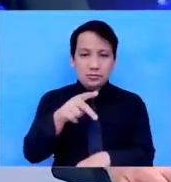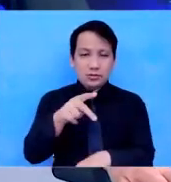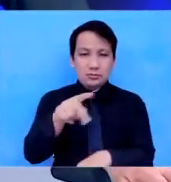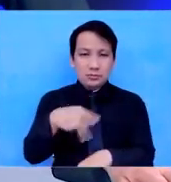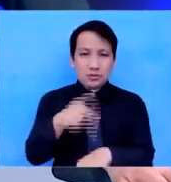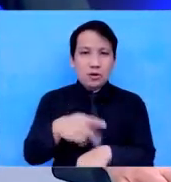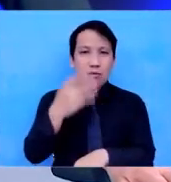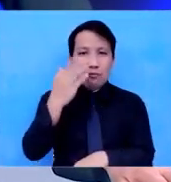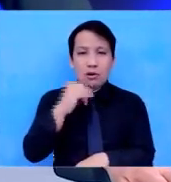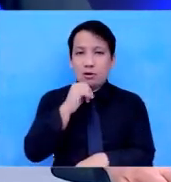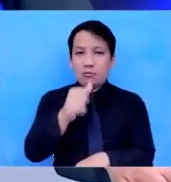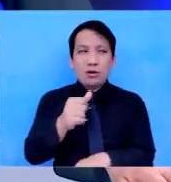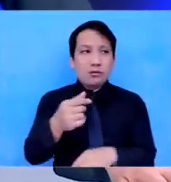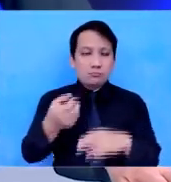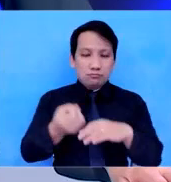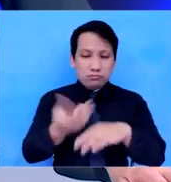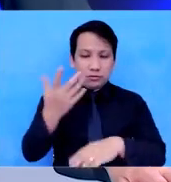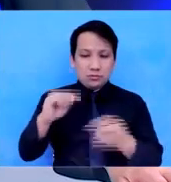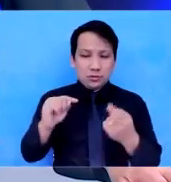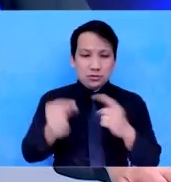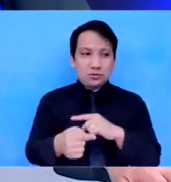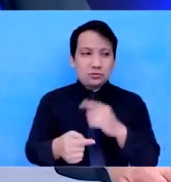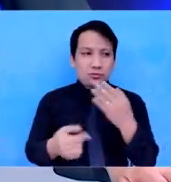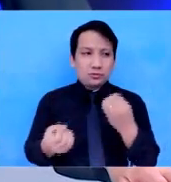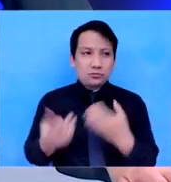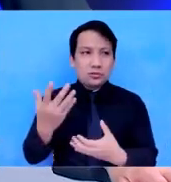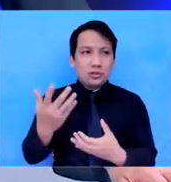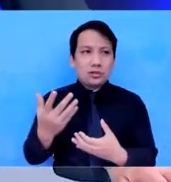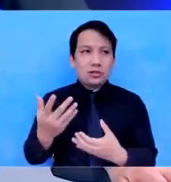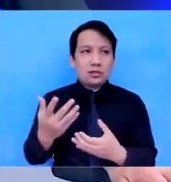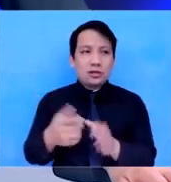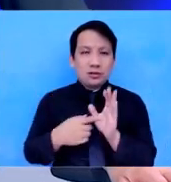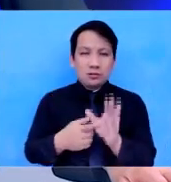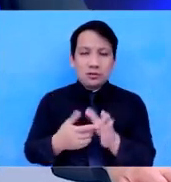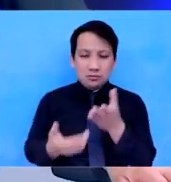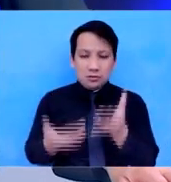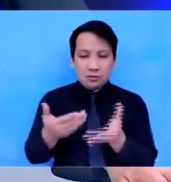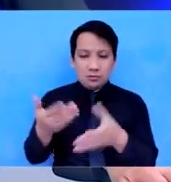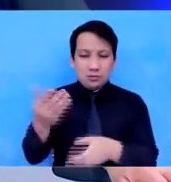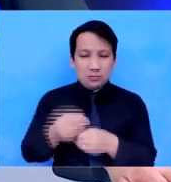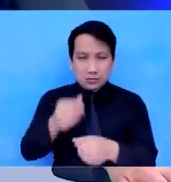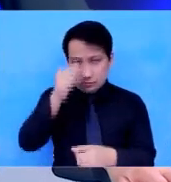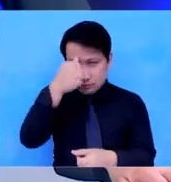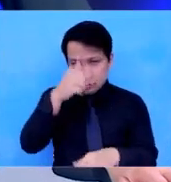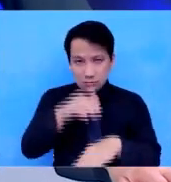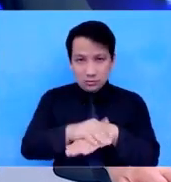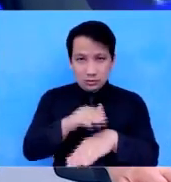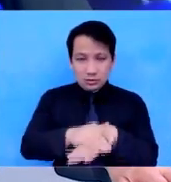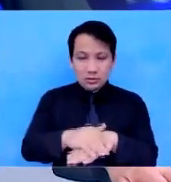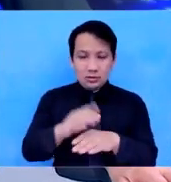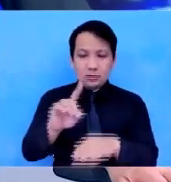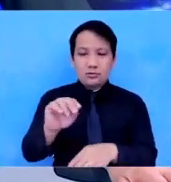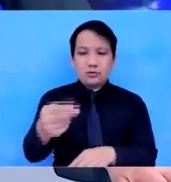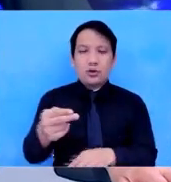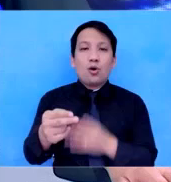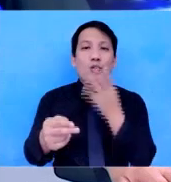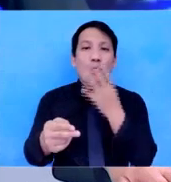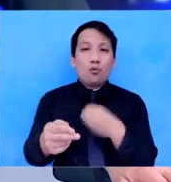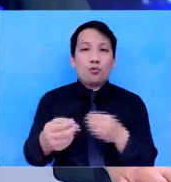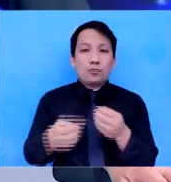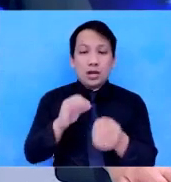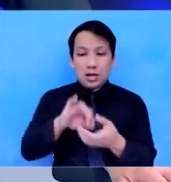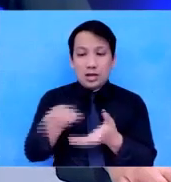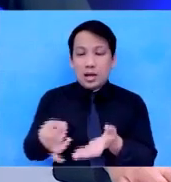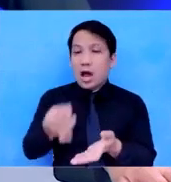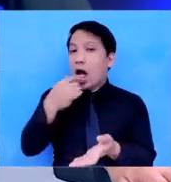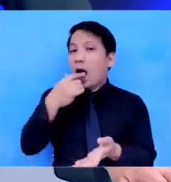mabibiktima ng paputok. Bukod sa mga mapuputukan, may mga paalala po ang Department of Health sa mga makakalulon ng